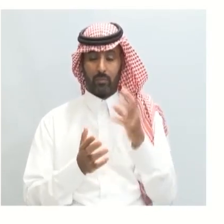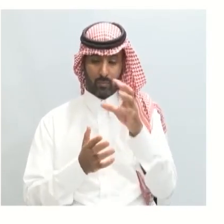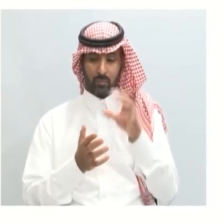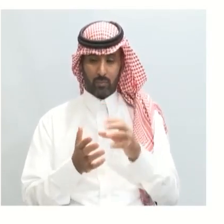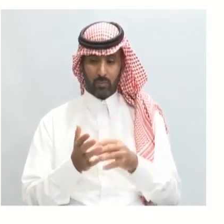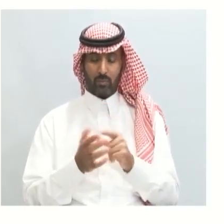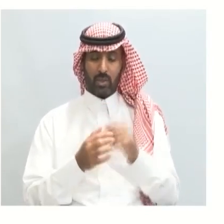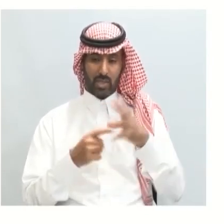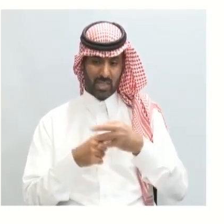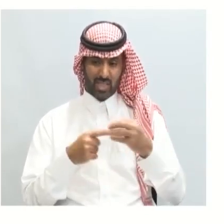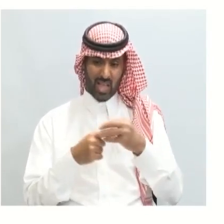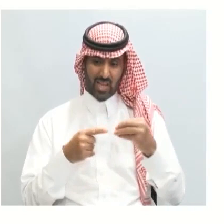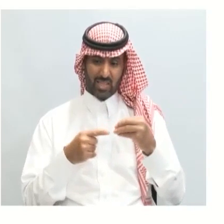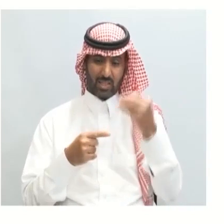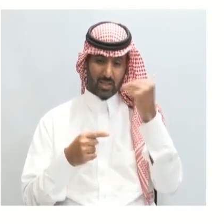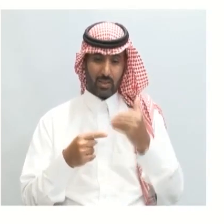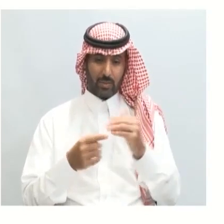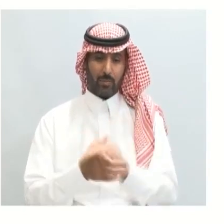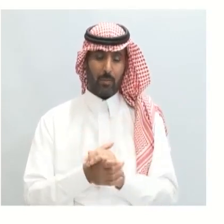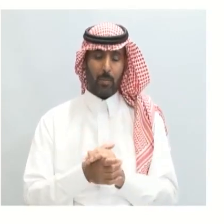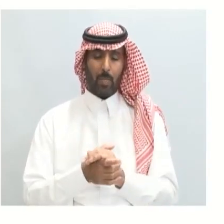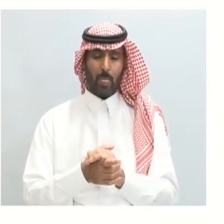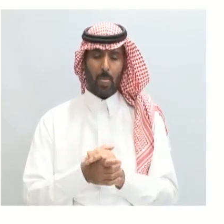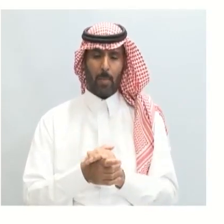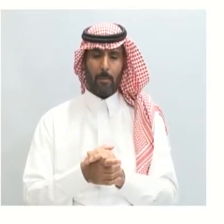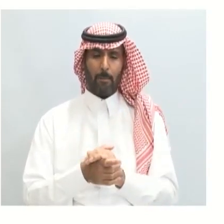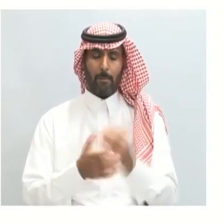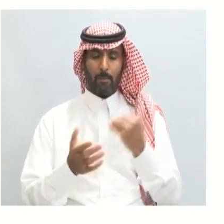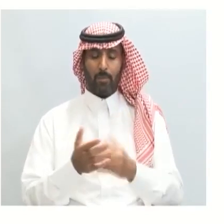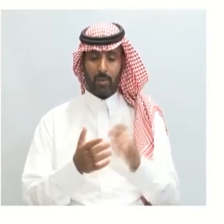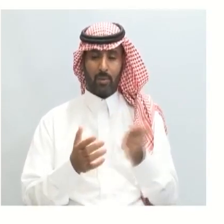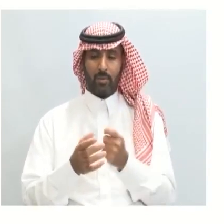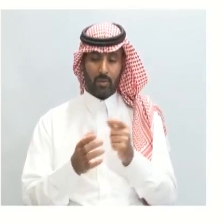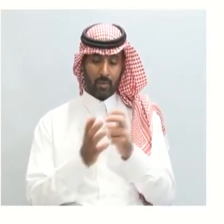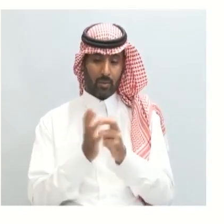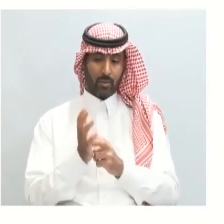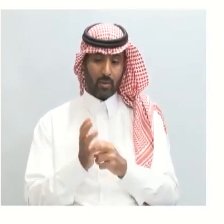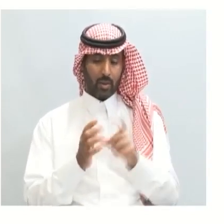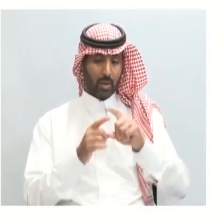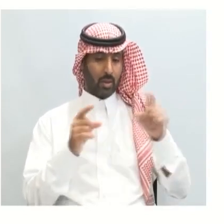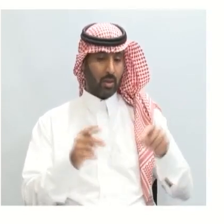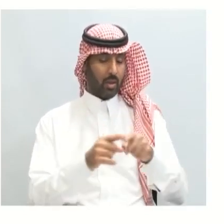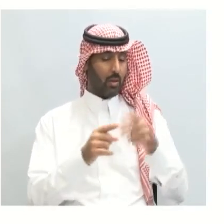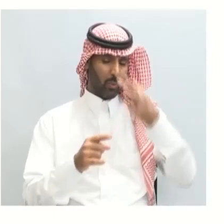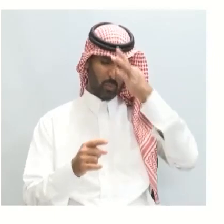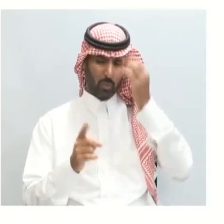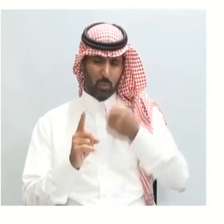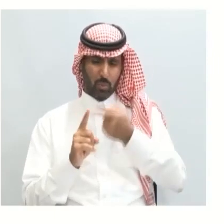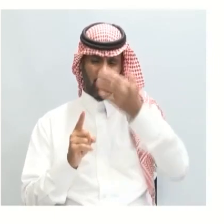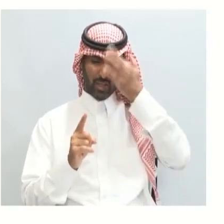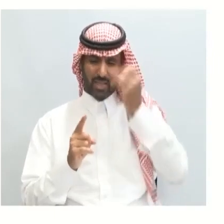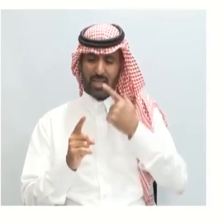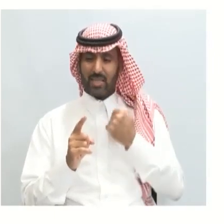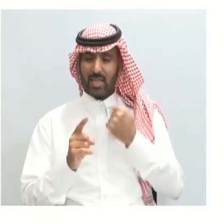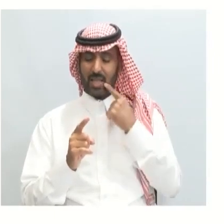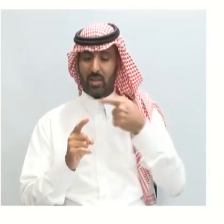واحده لكن هنا بالتفصيل بعد ذلك تكتب القانون المطلوب ما درجه الحراره اللازمه اذا